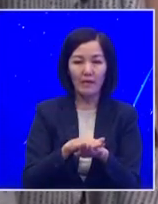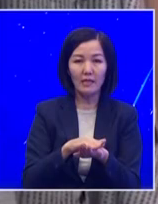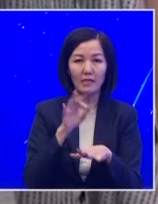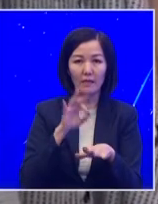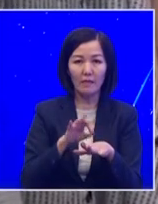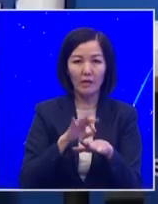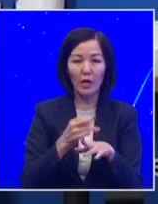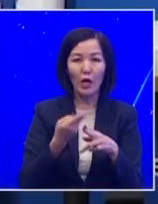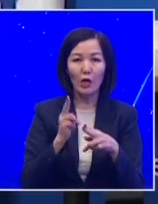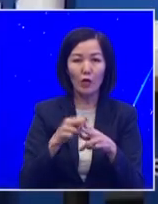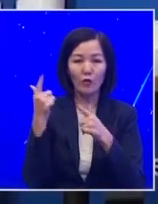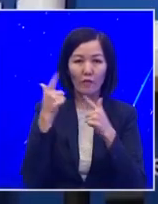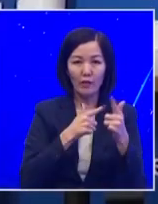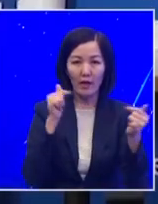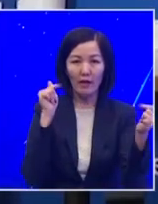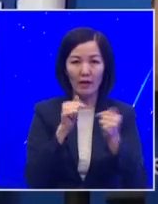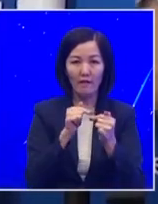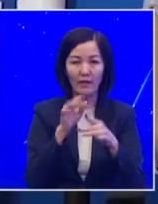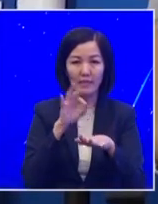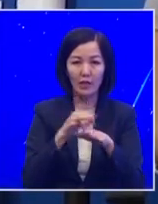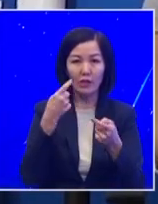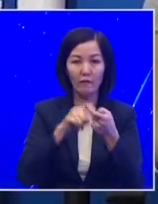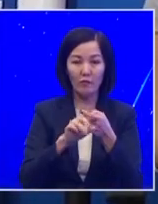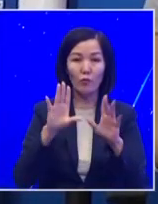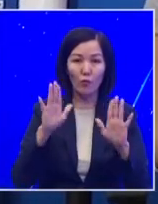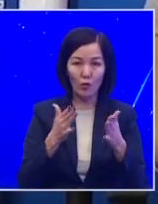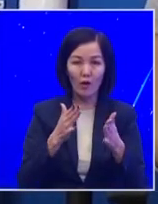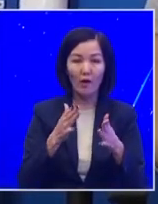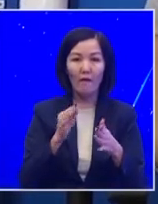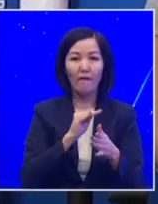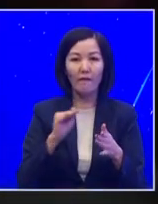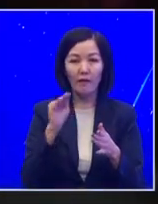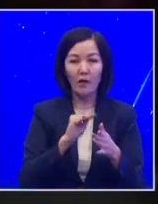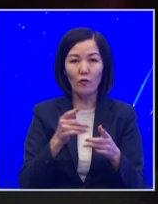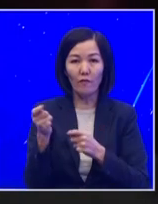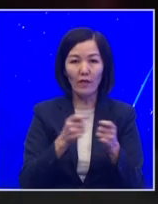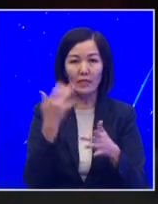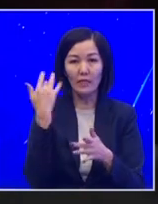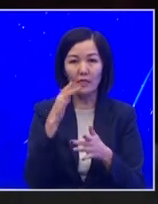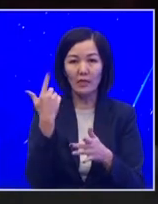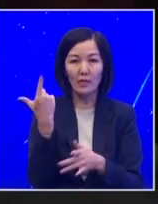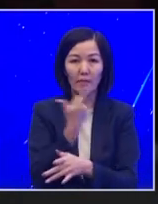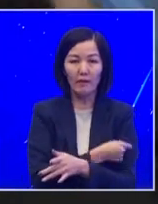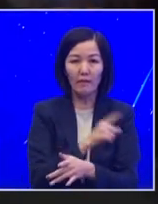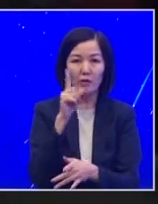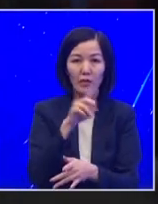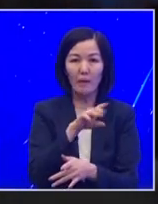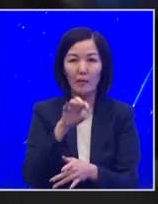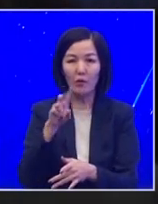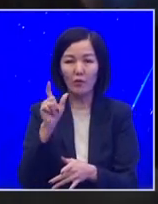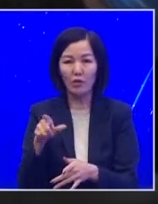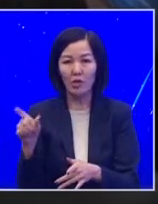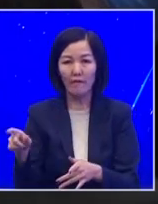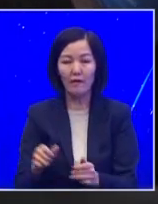готовый атаковать, если заражение все же произойдет. К февралю власти США надеются привить около 100 миллионов